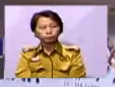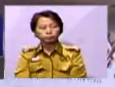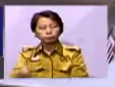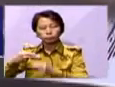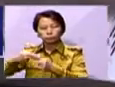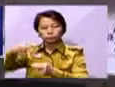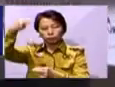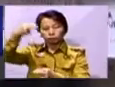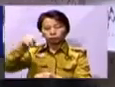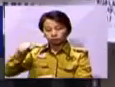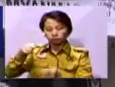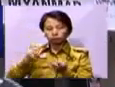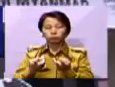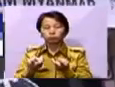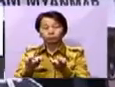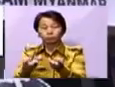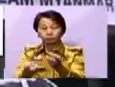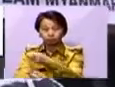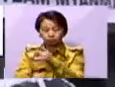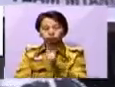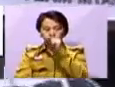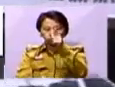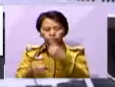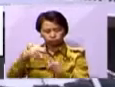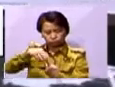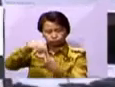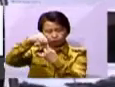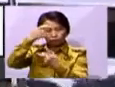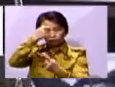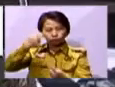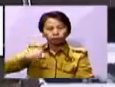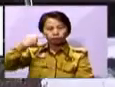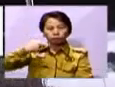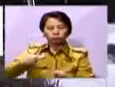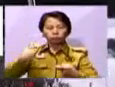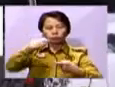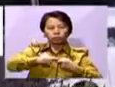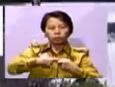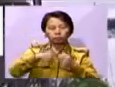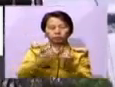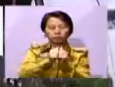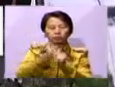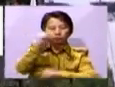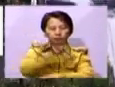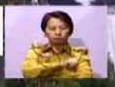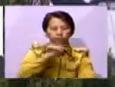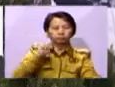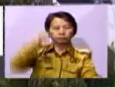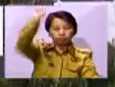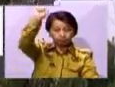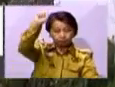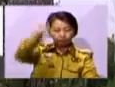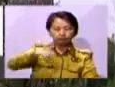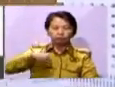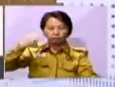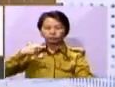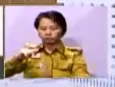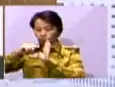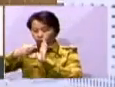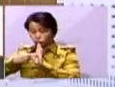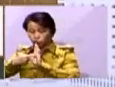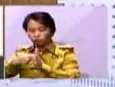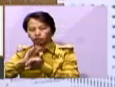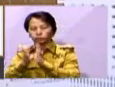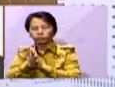Hotel Federal di Jalan Bukit Bintang itu sememang yang unik kerana sejarahnya berkaitan dengan detik kemerdekaan negara. Sejarahnya bermula